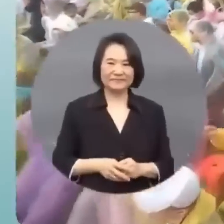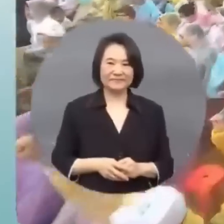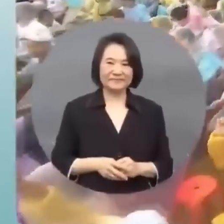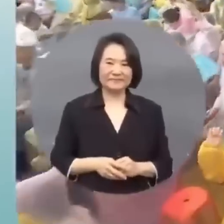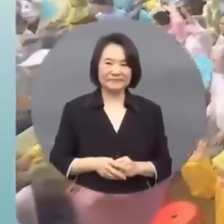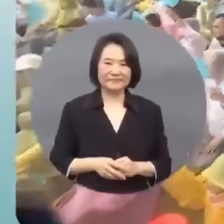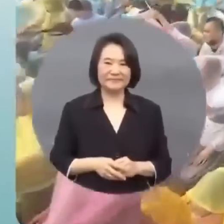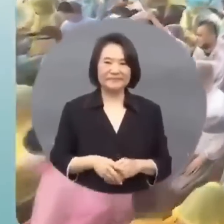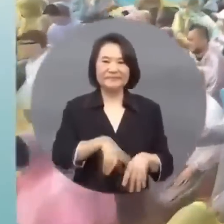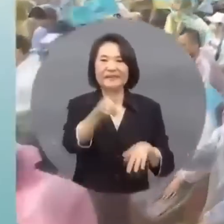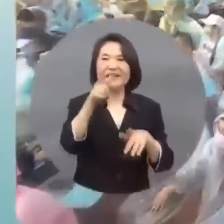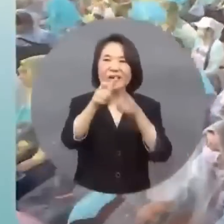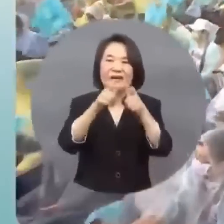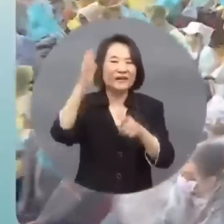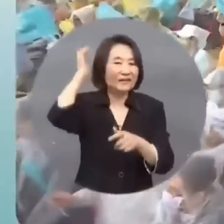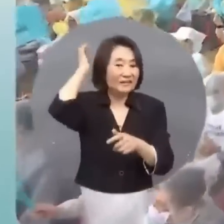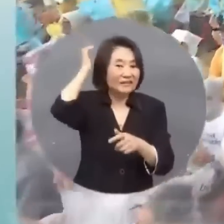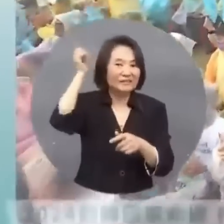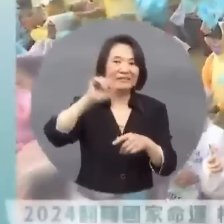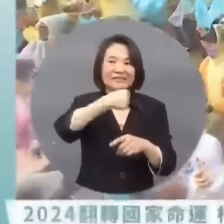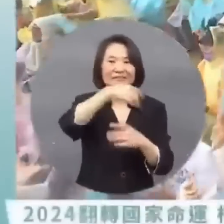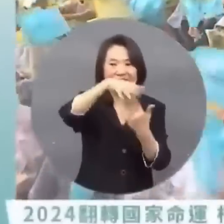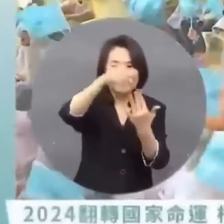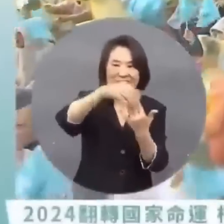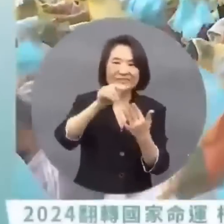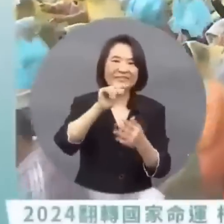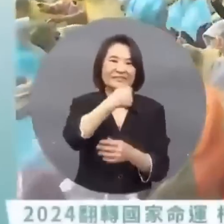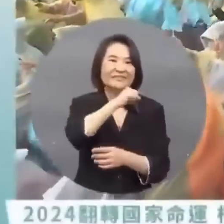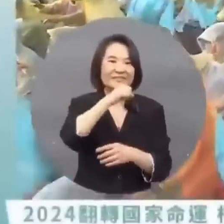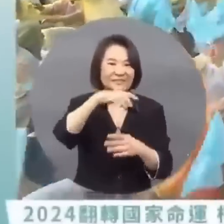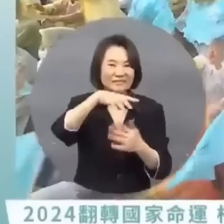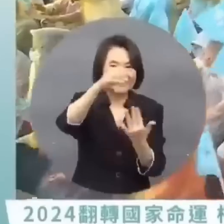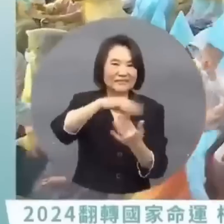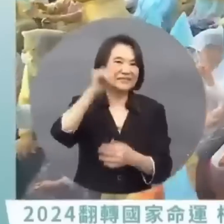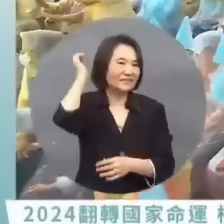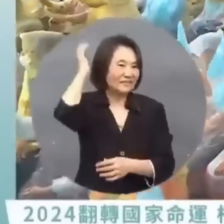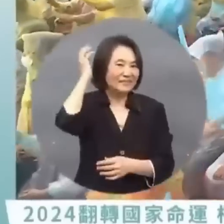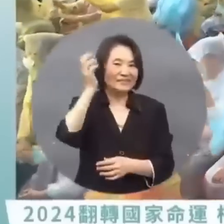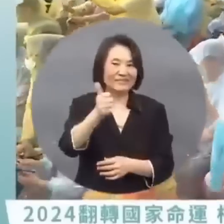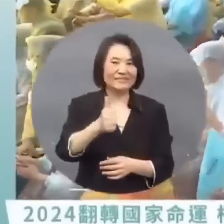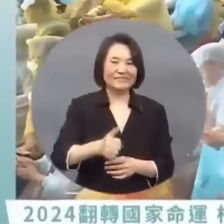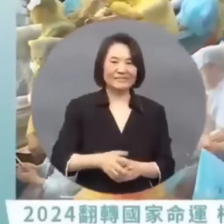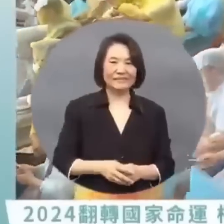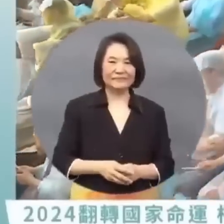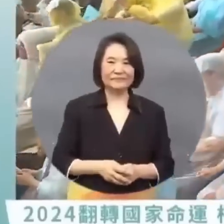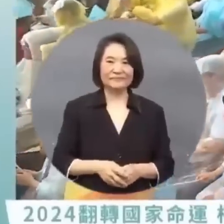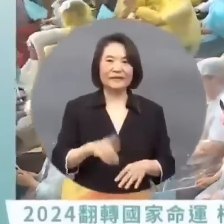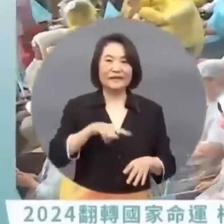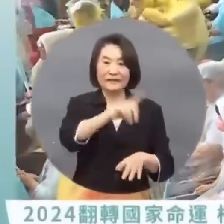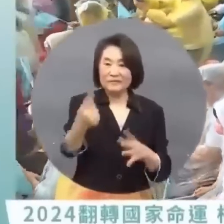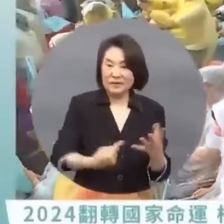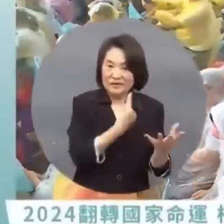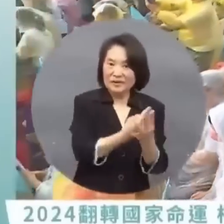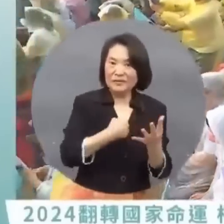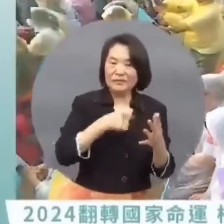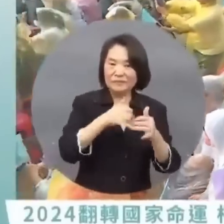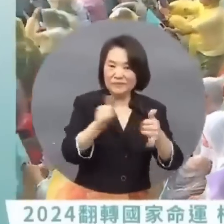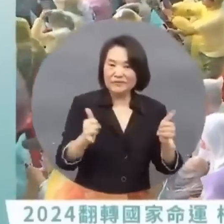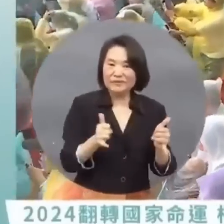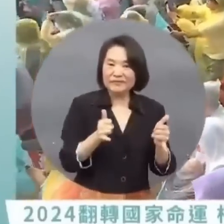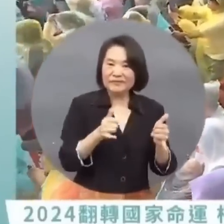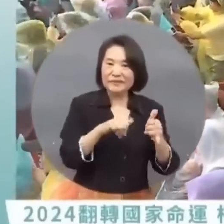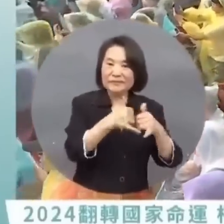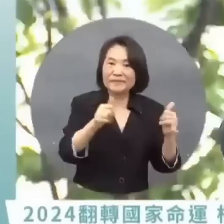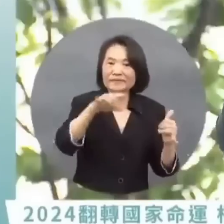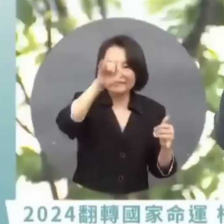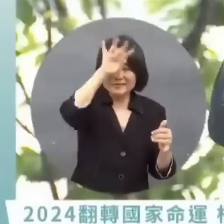柯文哲，台湾的选择，柯文哲。 加入我们，共